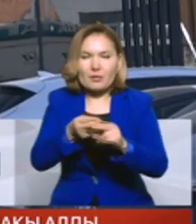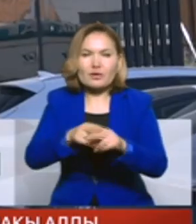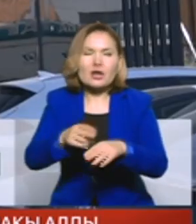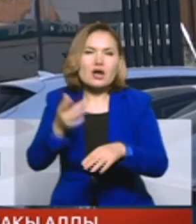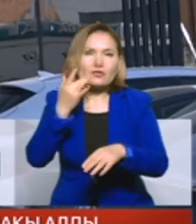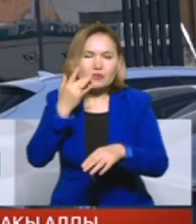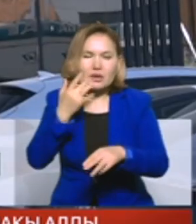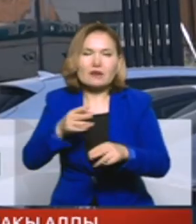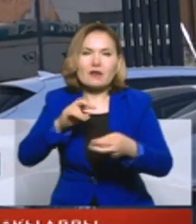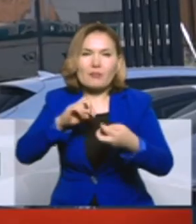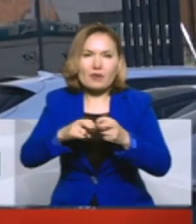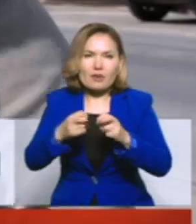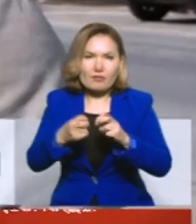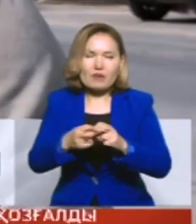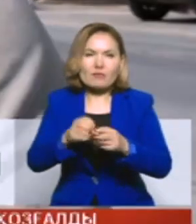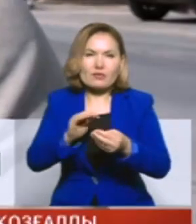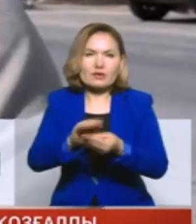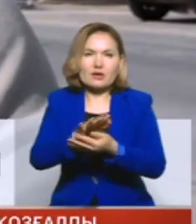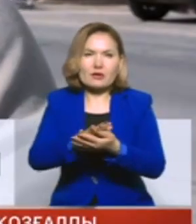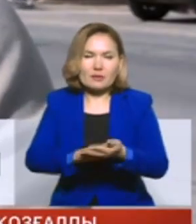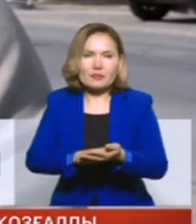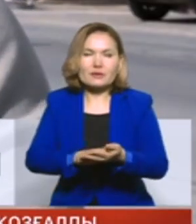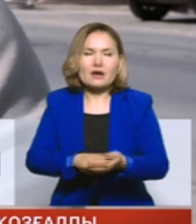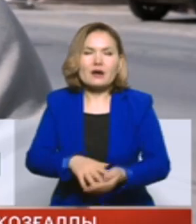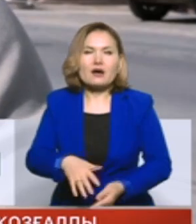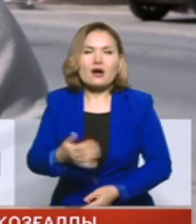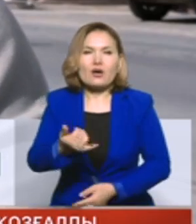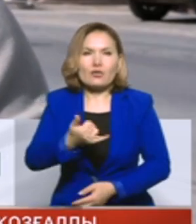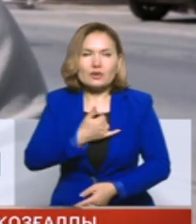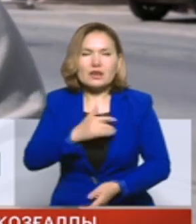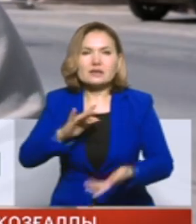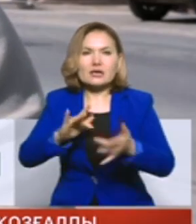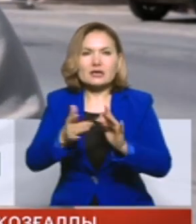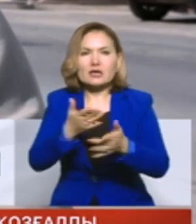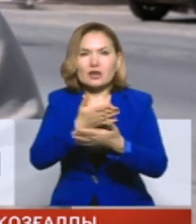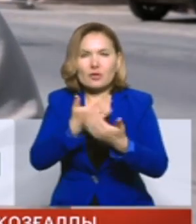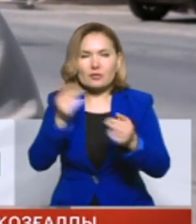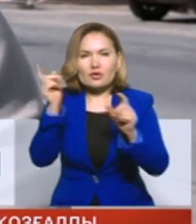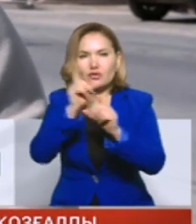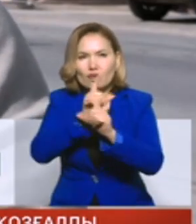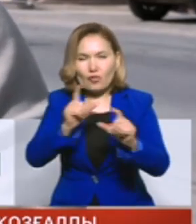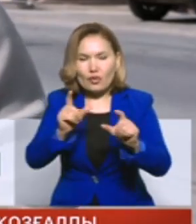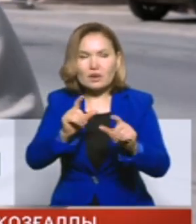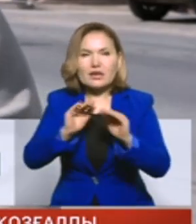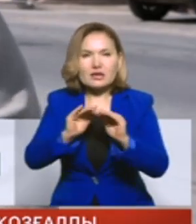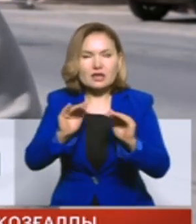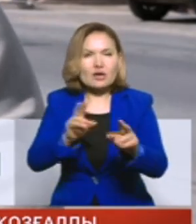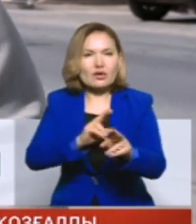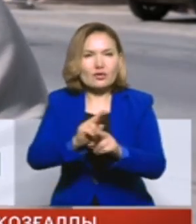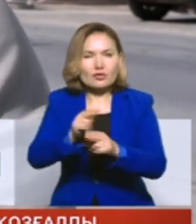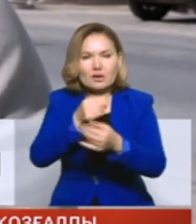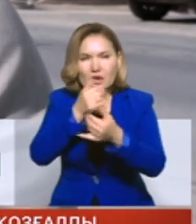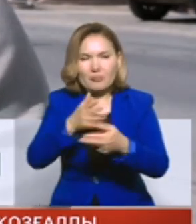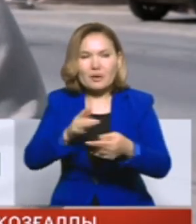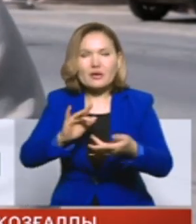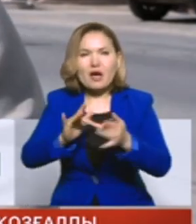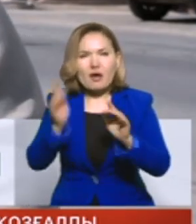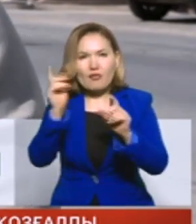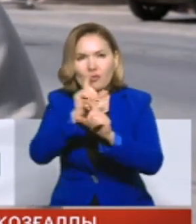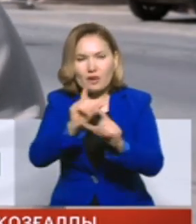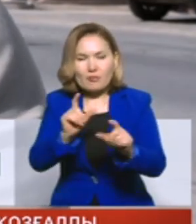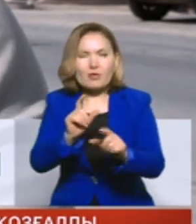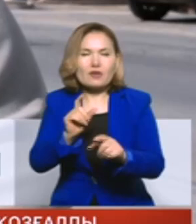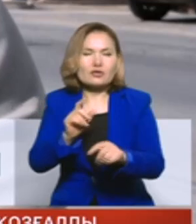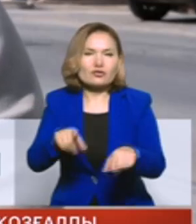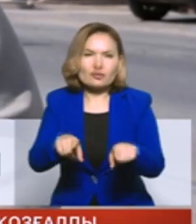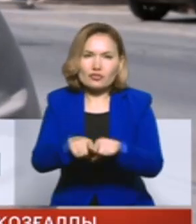сызатқан сырқатымен сүйретіліп жүр. Бала шаған интернет сабағын дайындай алмай жатыр. Ал мектепке баратын болса, әл